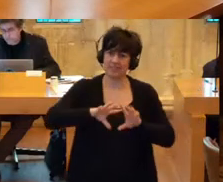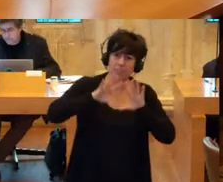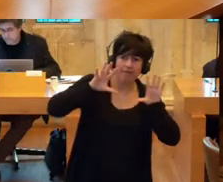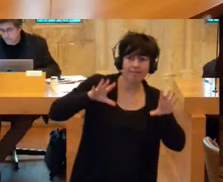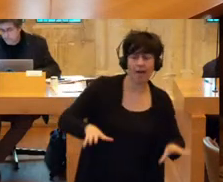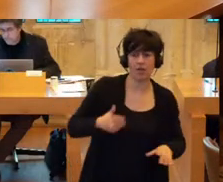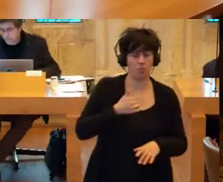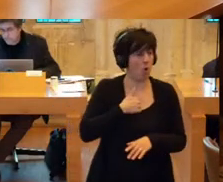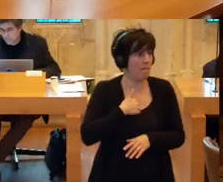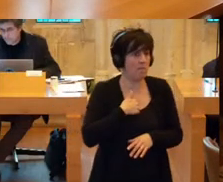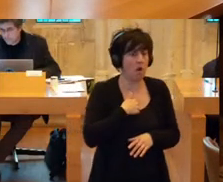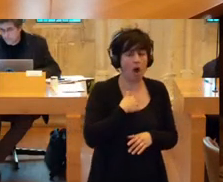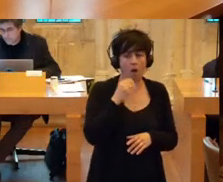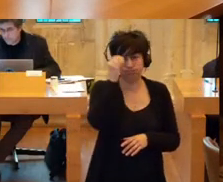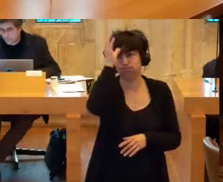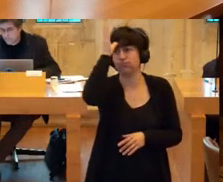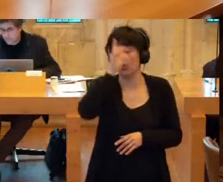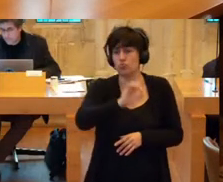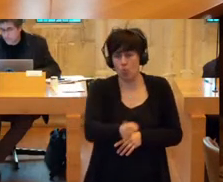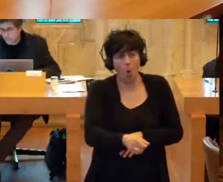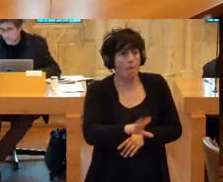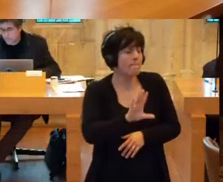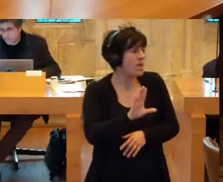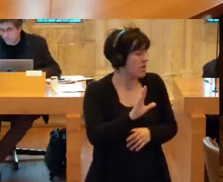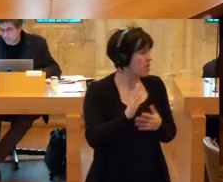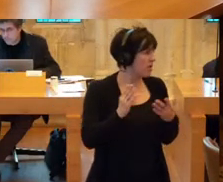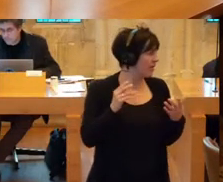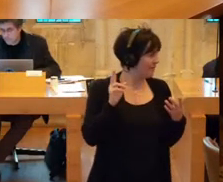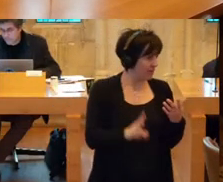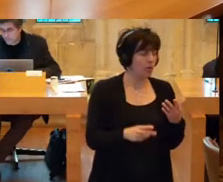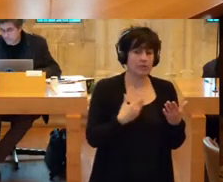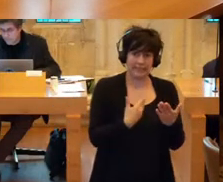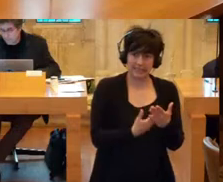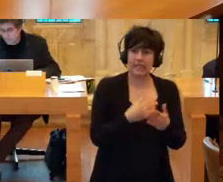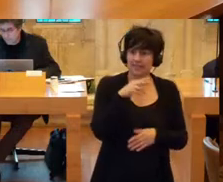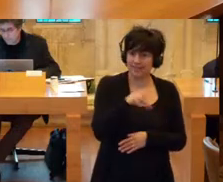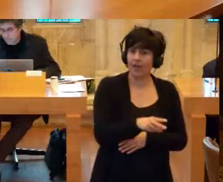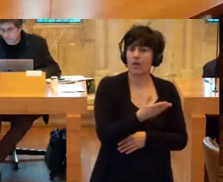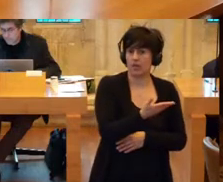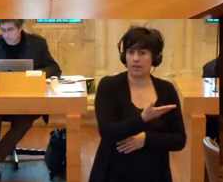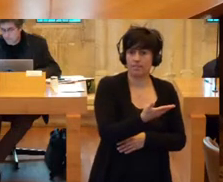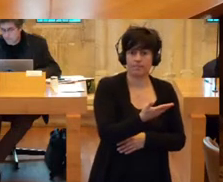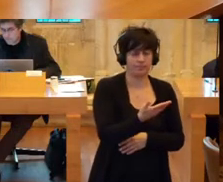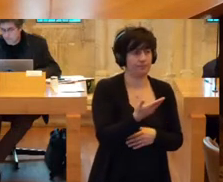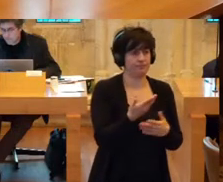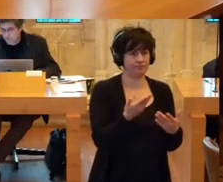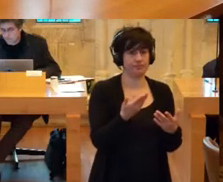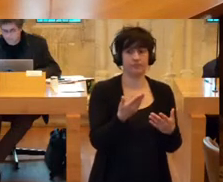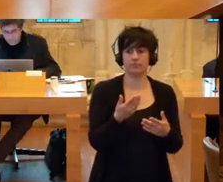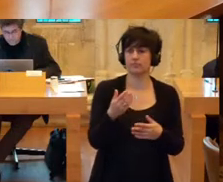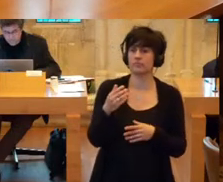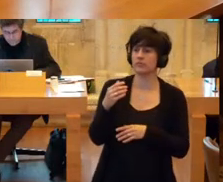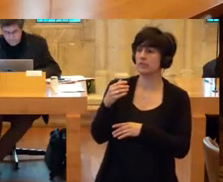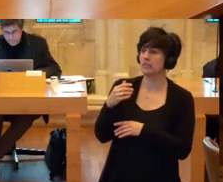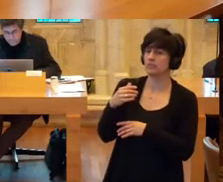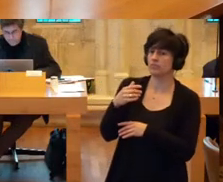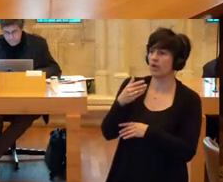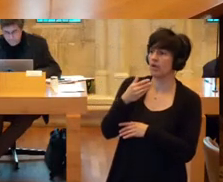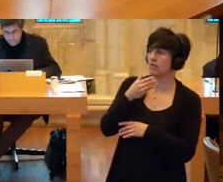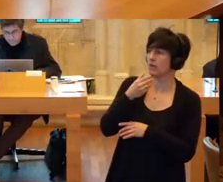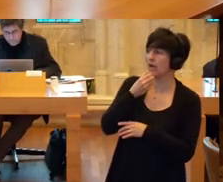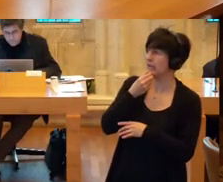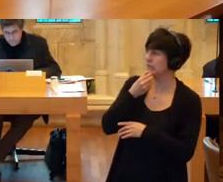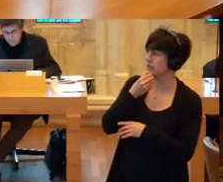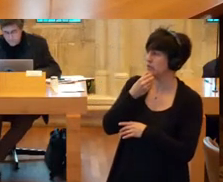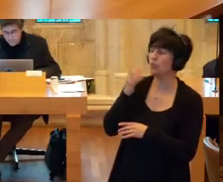je ne connais pas mieux que vous, mais en tous les cas, bien sûr que c'est un fait, et ce sera, enfin je vais laisser Aristide dire un mot à ce